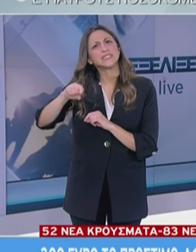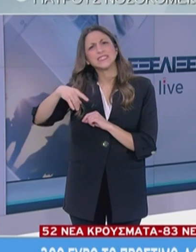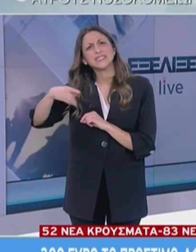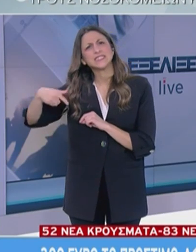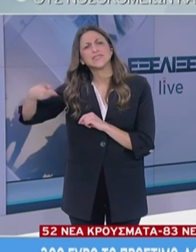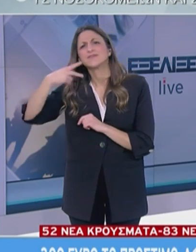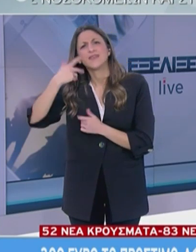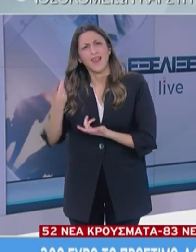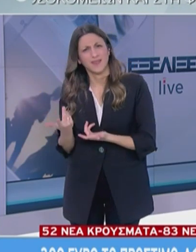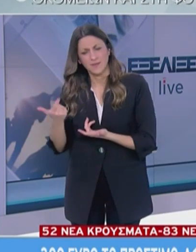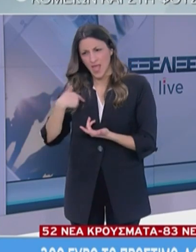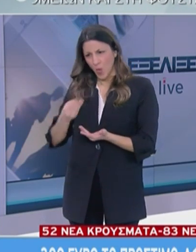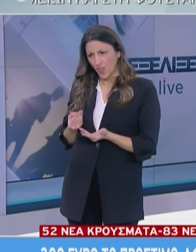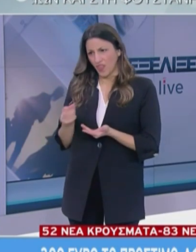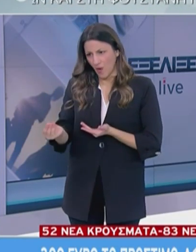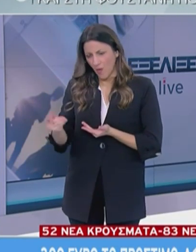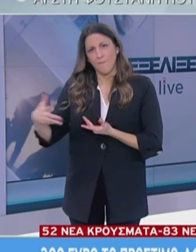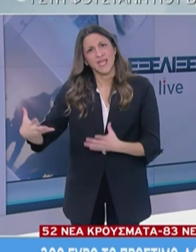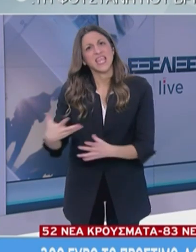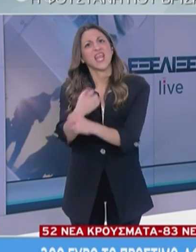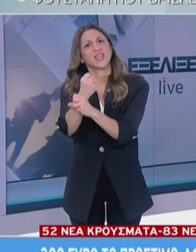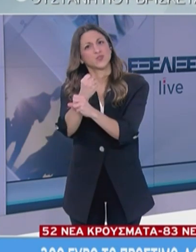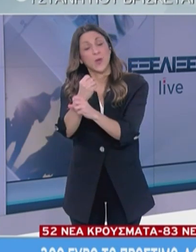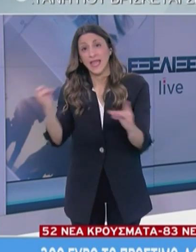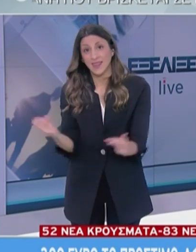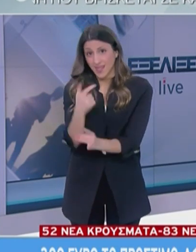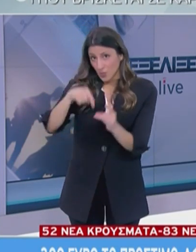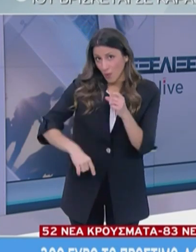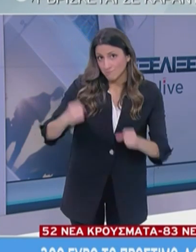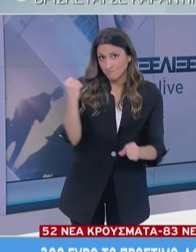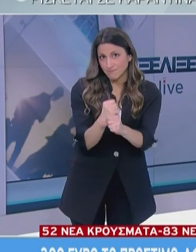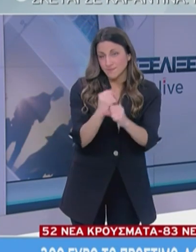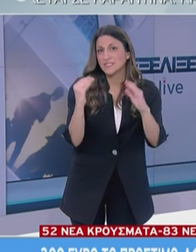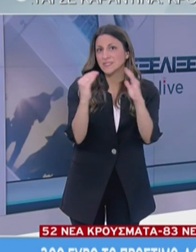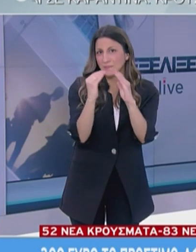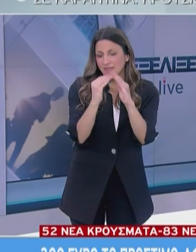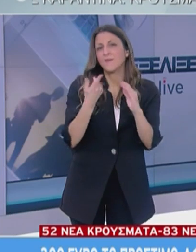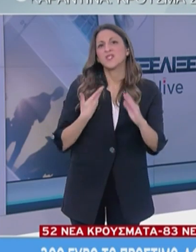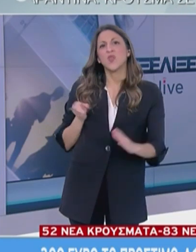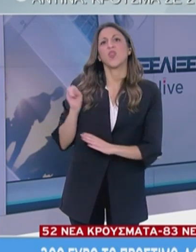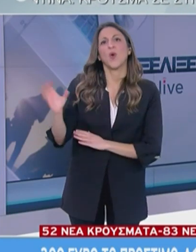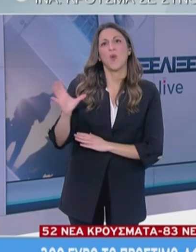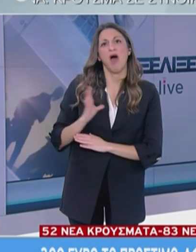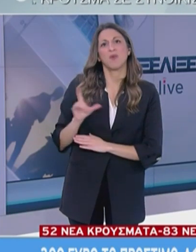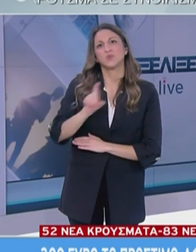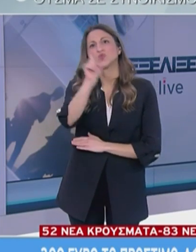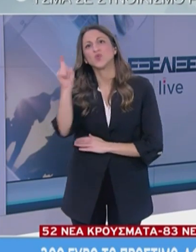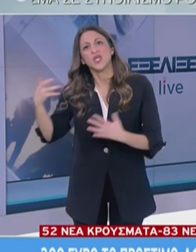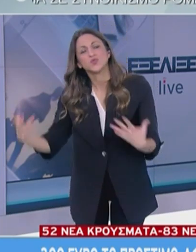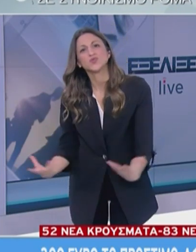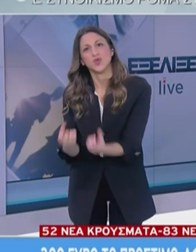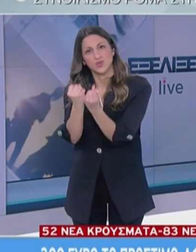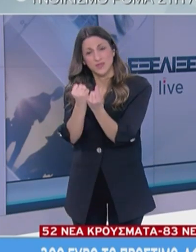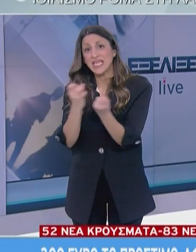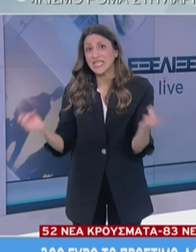ζωή από αυτά που δίνεις. Και σήμερα με το να μείνουμε σπίτι, δίνουμε ανάσα ζωή σε εκείνους που κινδυνεύουν. Σήμερα το να μείνουμε σπίτι είναι μια